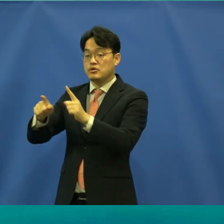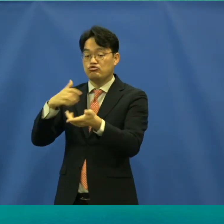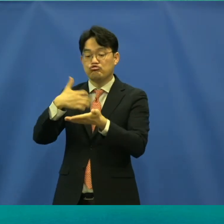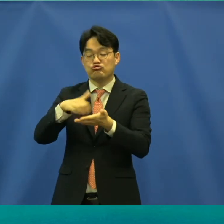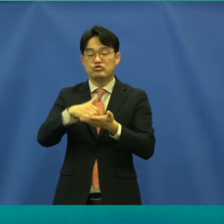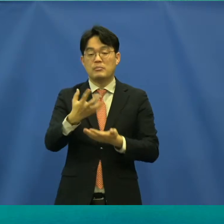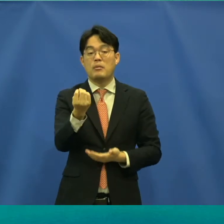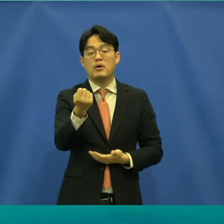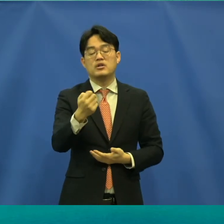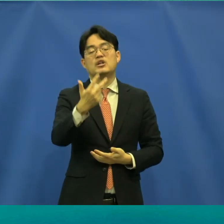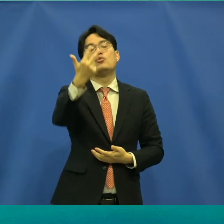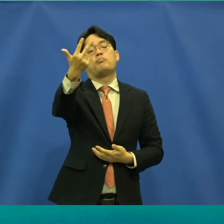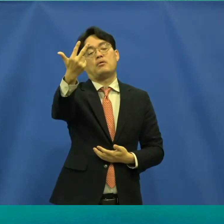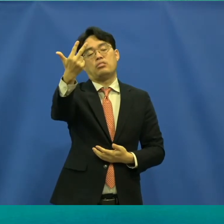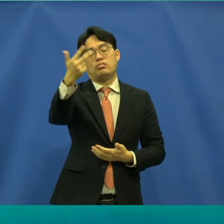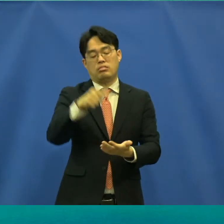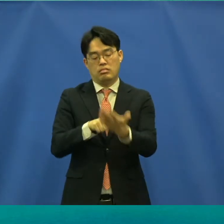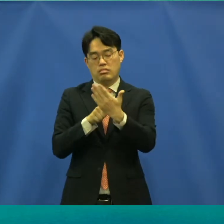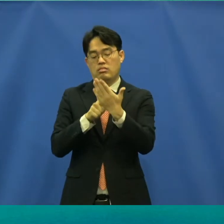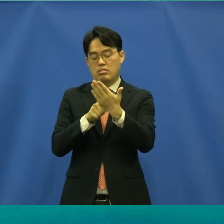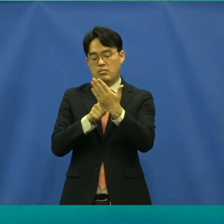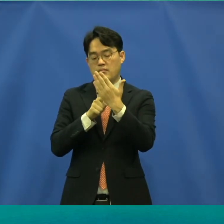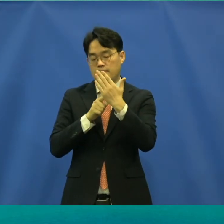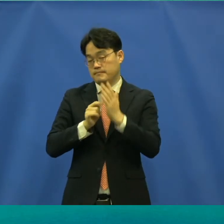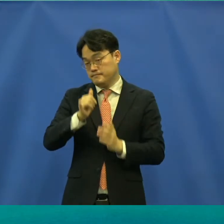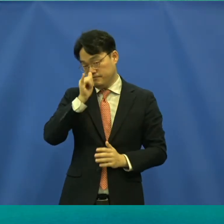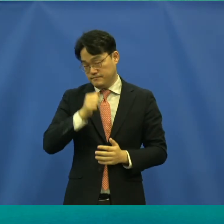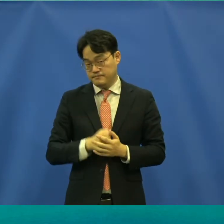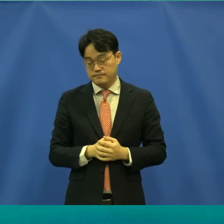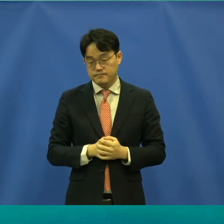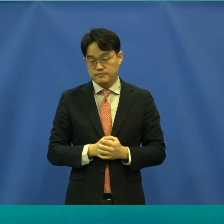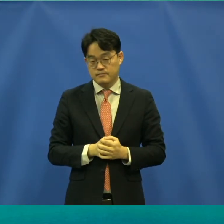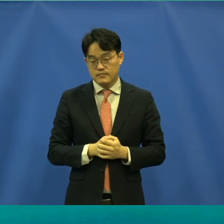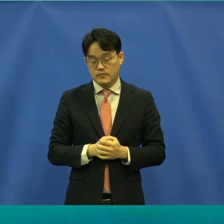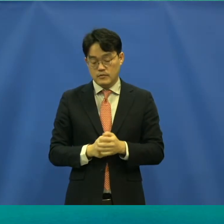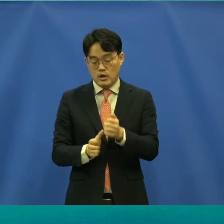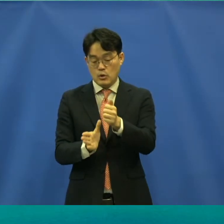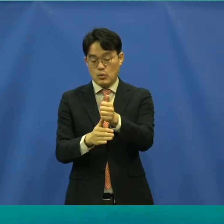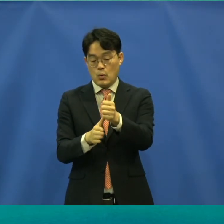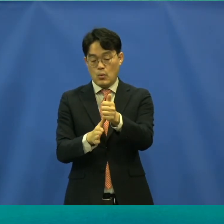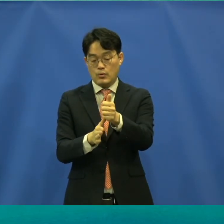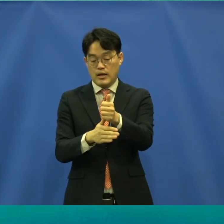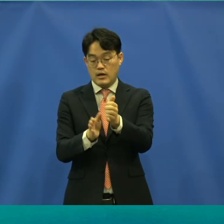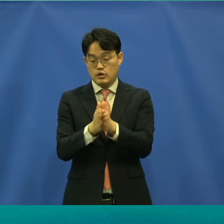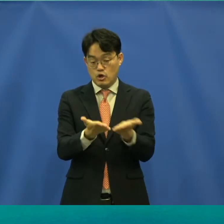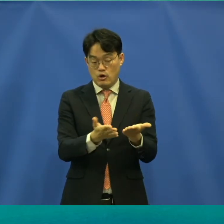그런데 이것은 요나서뿐만 아니라 구약의 예언자들에게 동일하게 일어나는 일입니다.